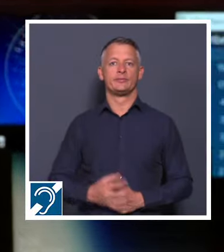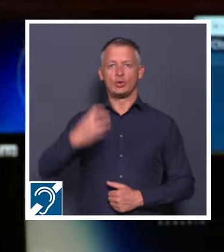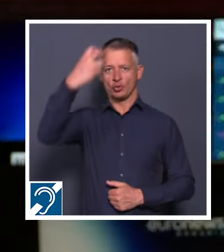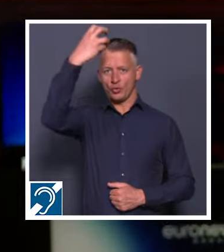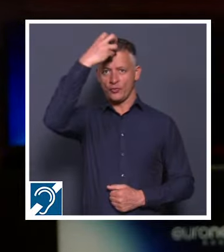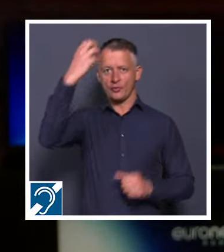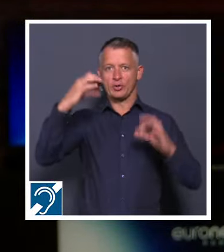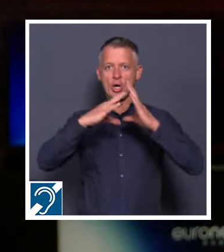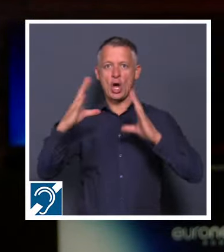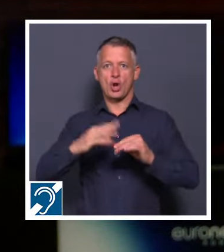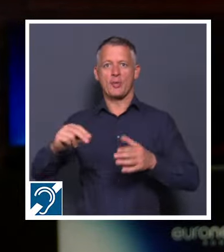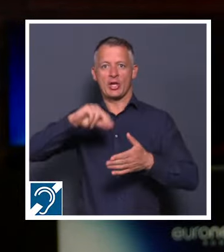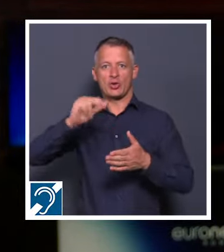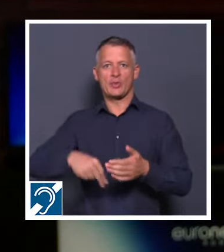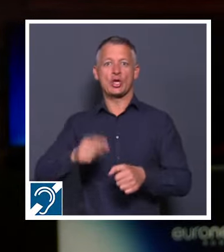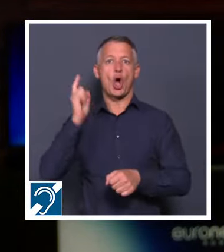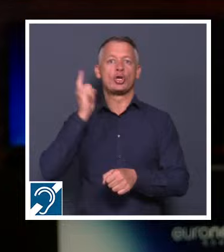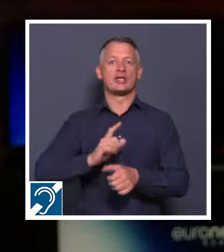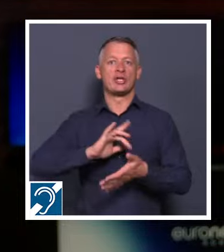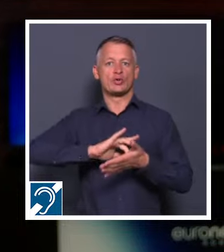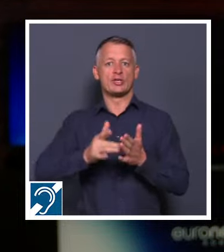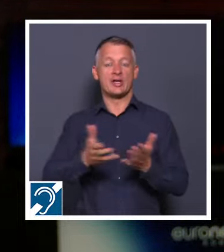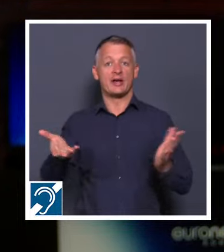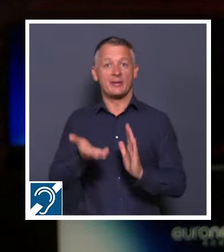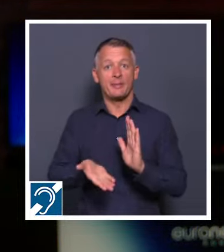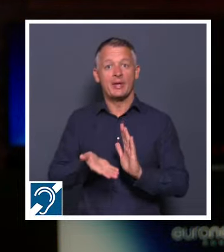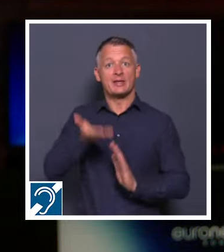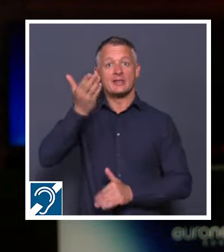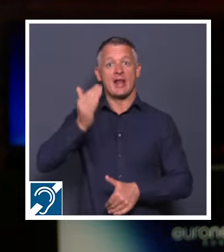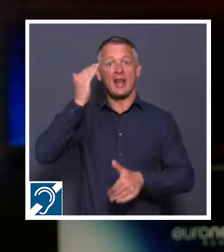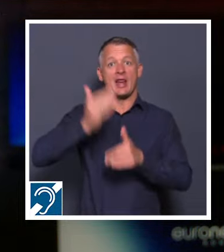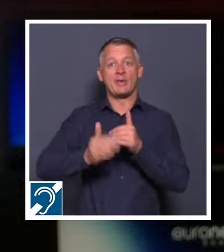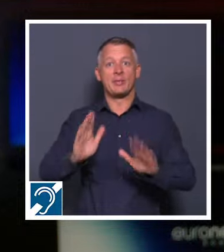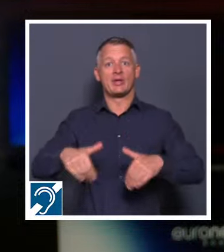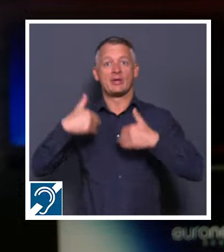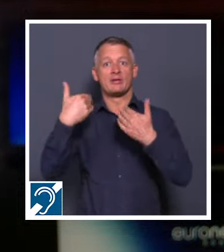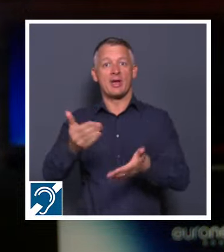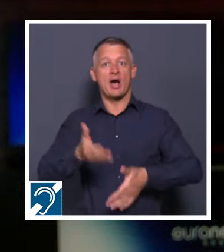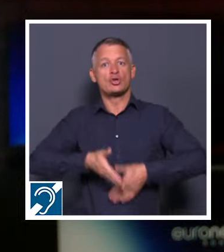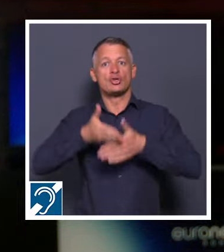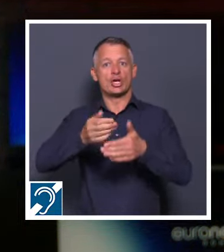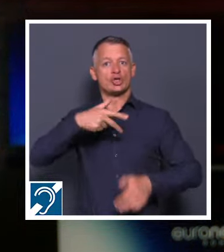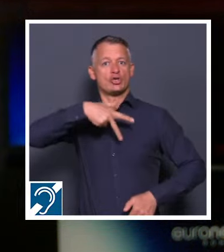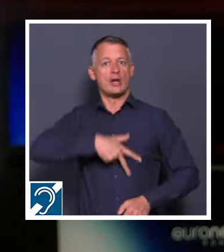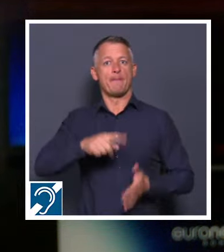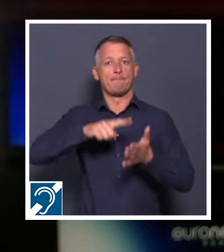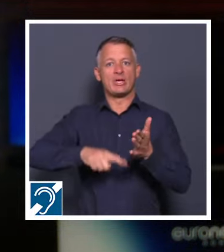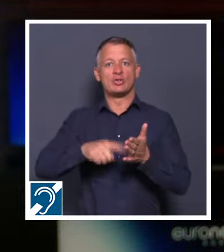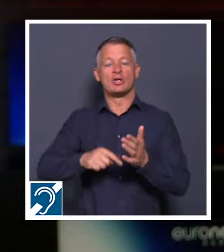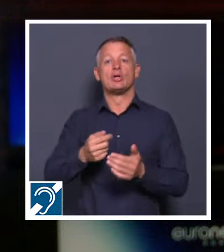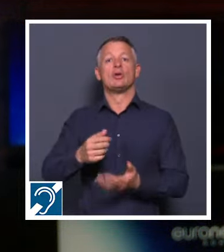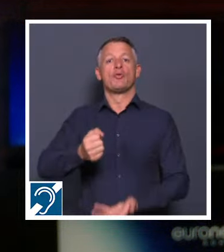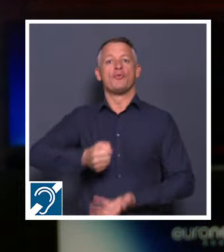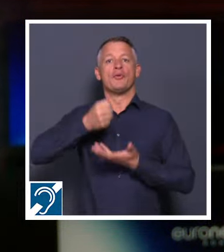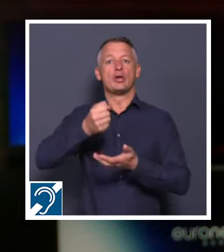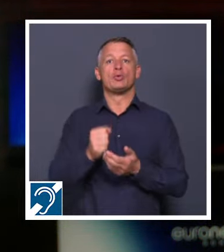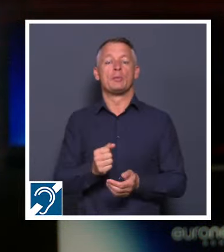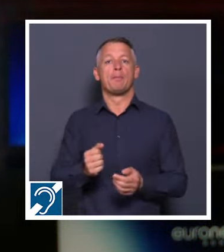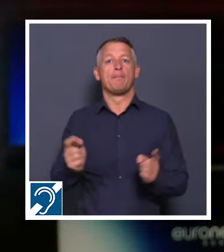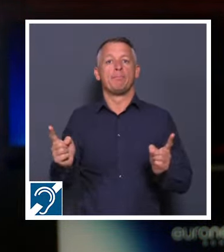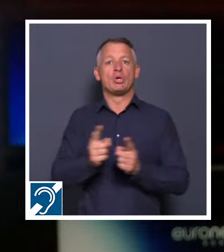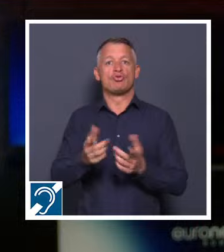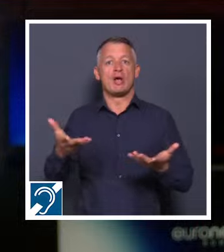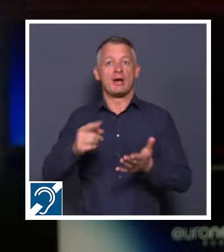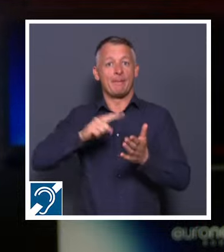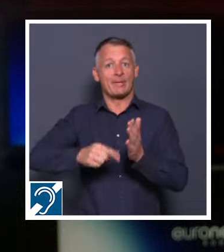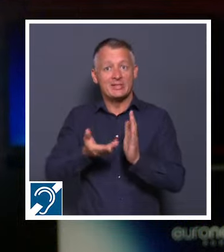Guvernul României a adoptat o ordonanță de urgență prin care sunt majorate pragurile pentru acordarea ajutoarelor sociale pensionarilor cu venituri mici, ale căror pensii